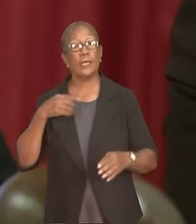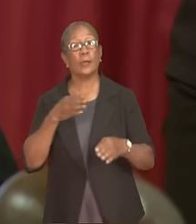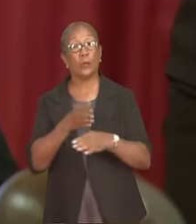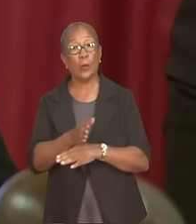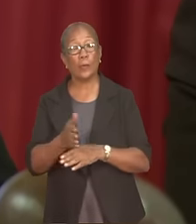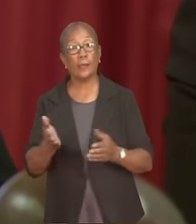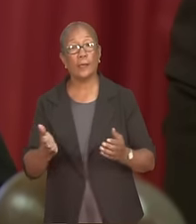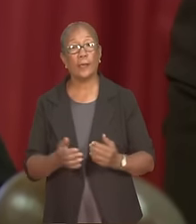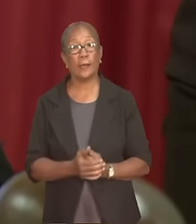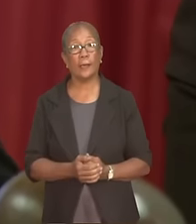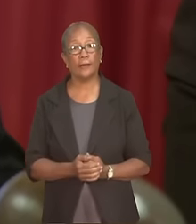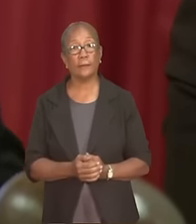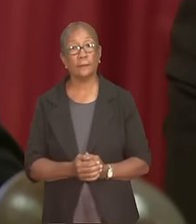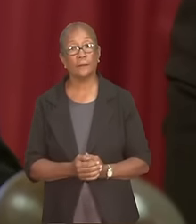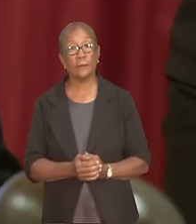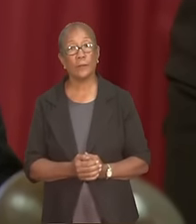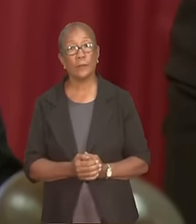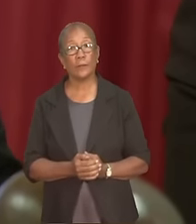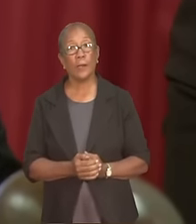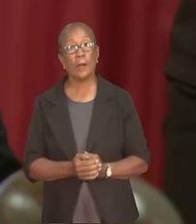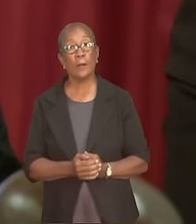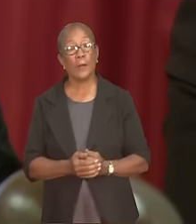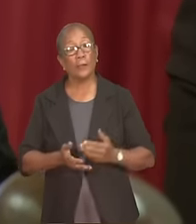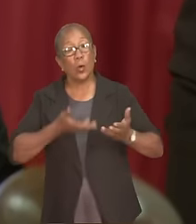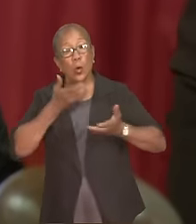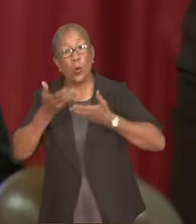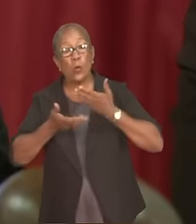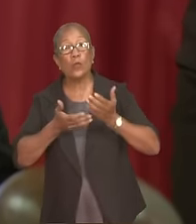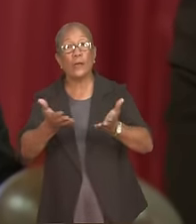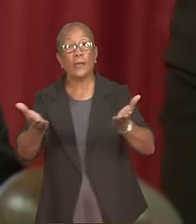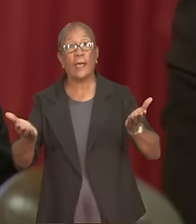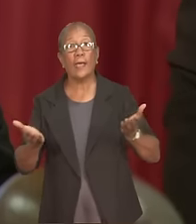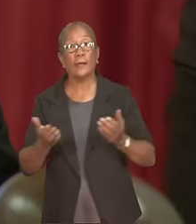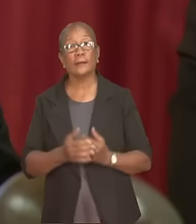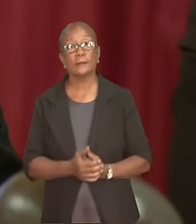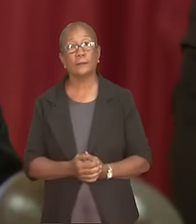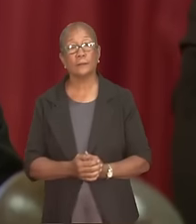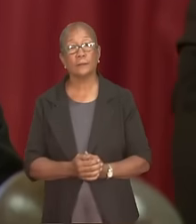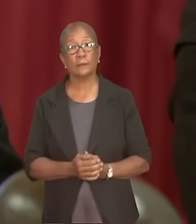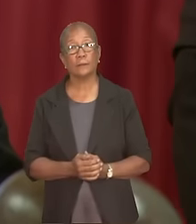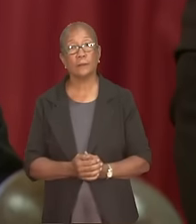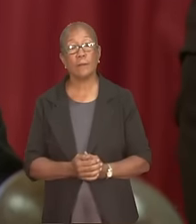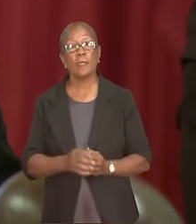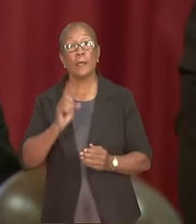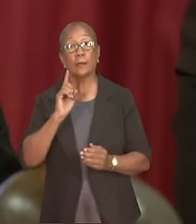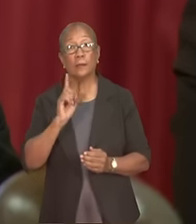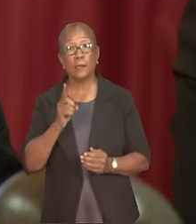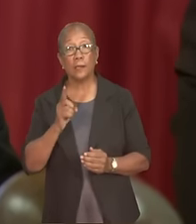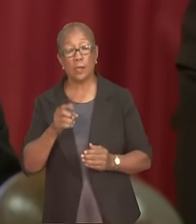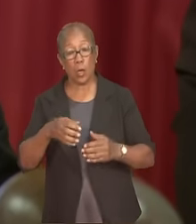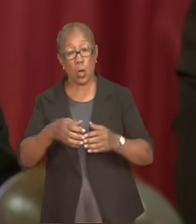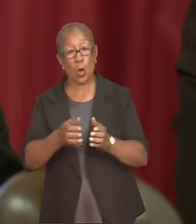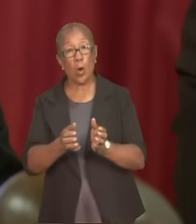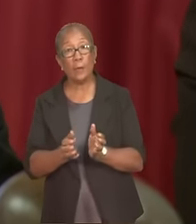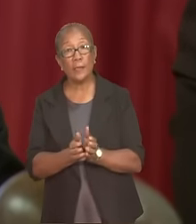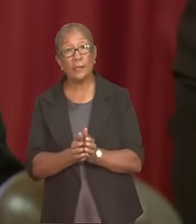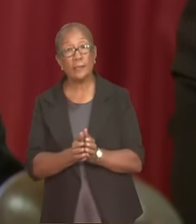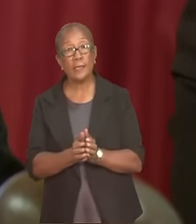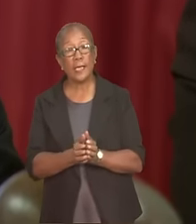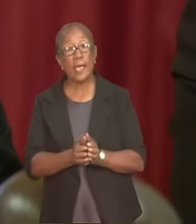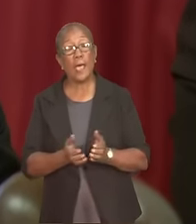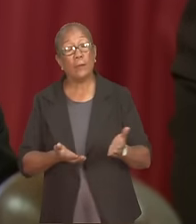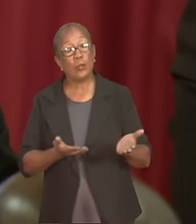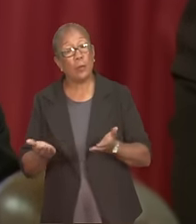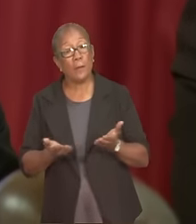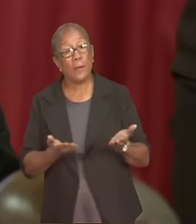met het overleg. De commissie heeft op een bepaald moment